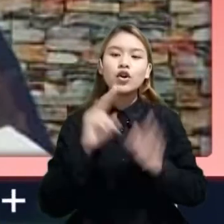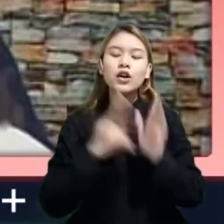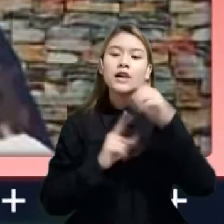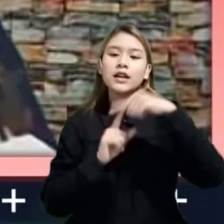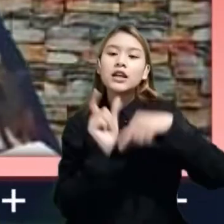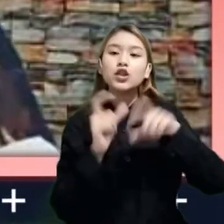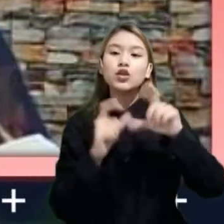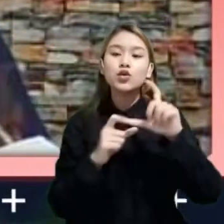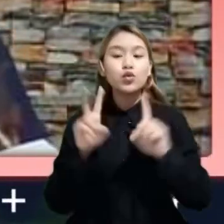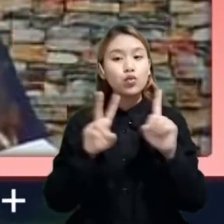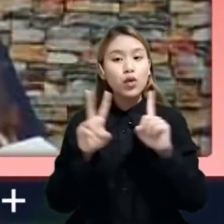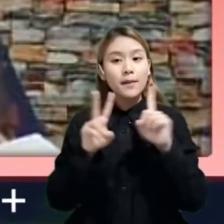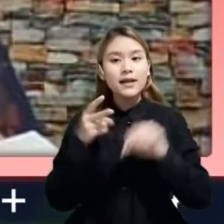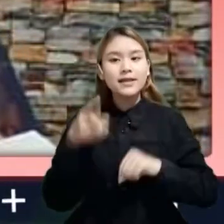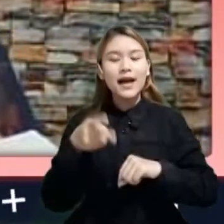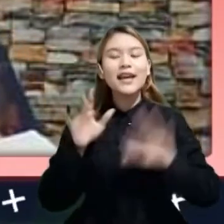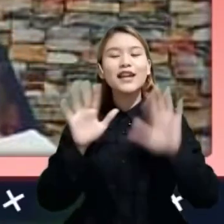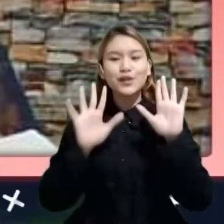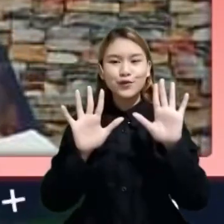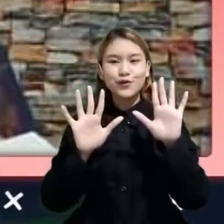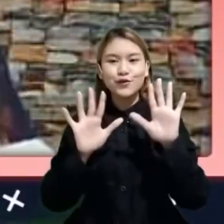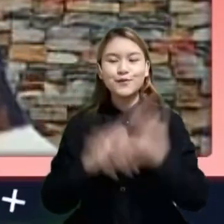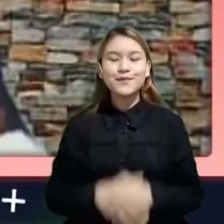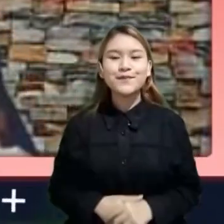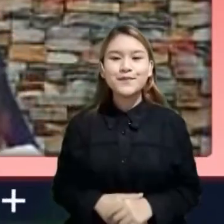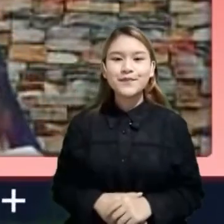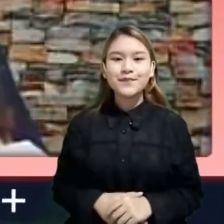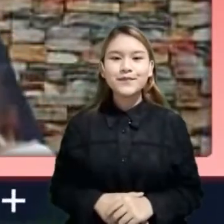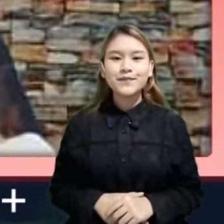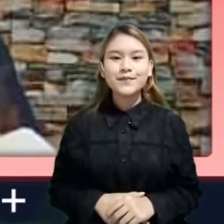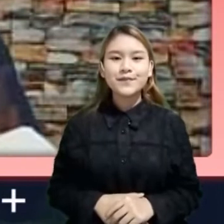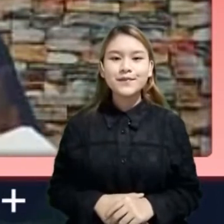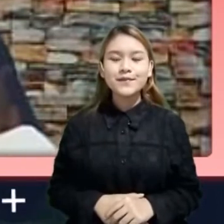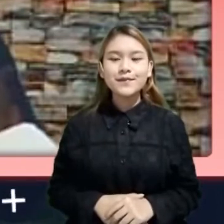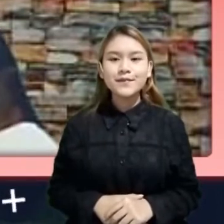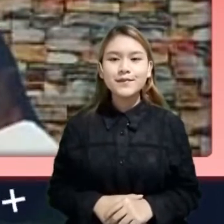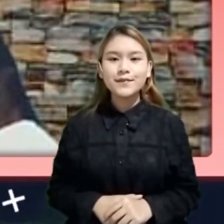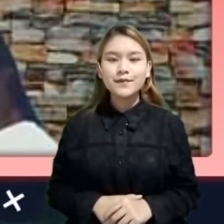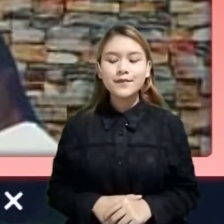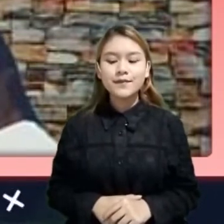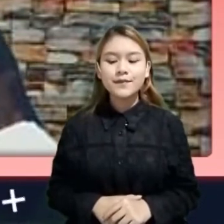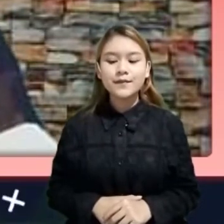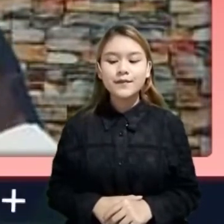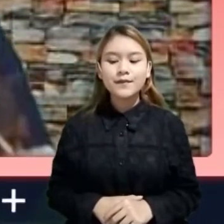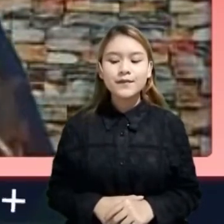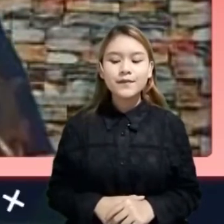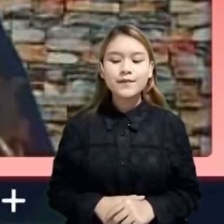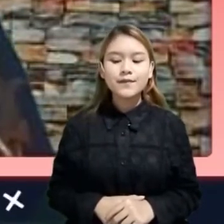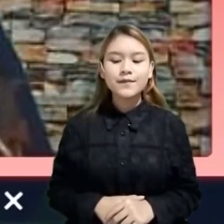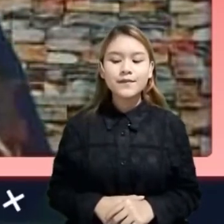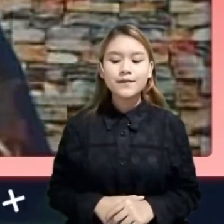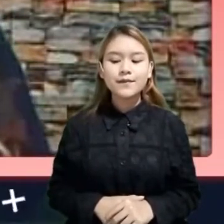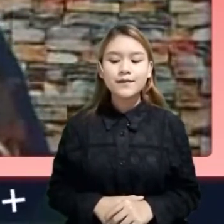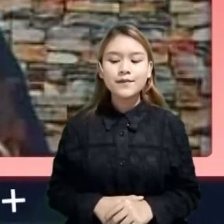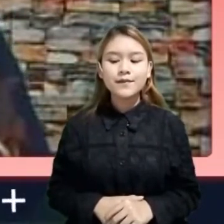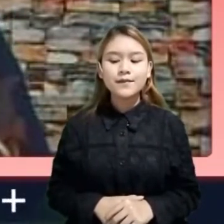yang ke-12 ayat yang ke-10. Yang mengatakan, cukup